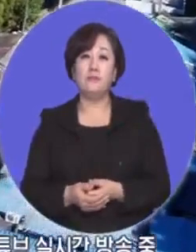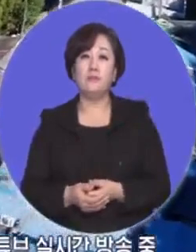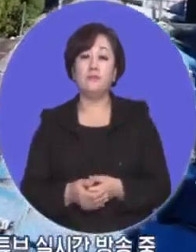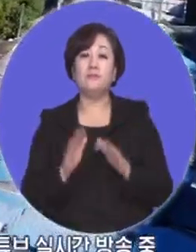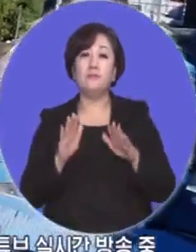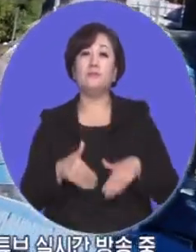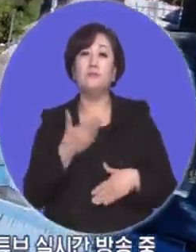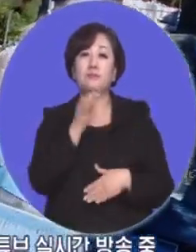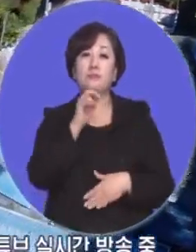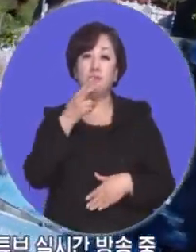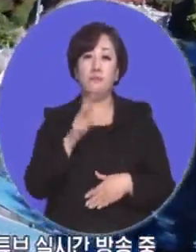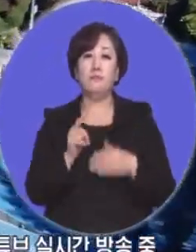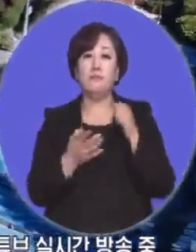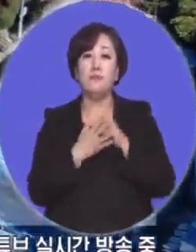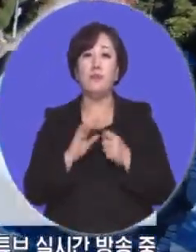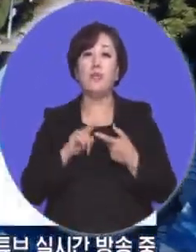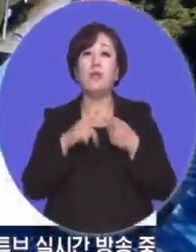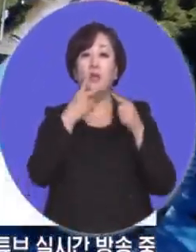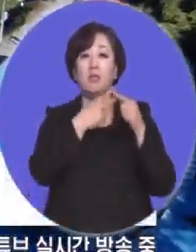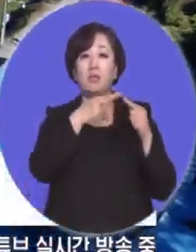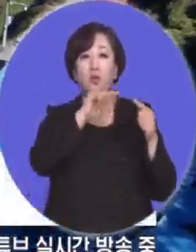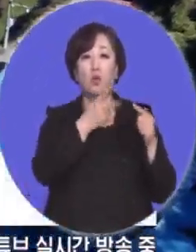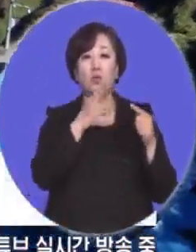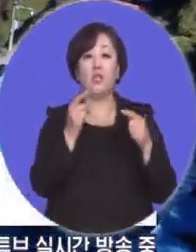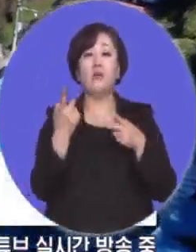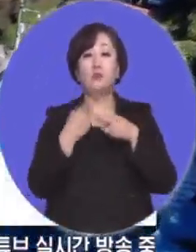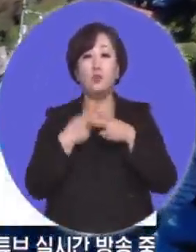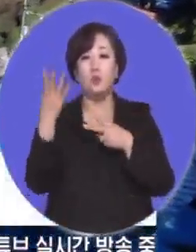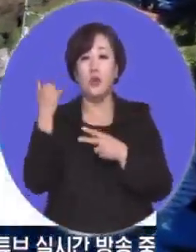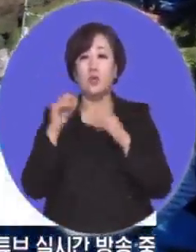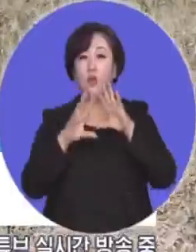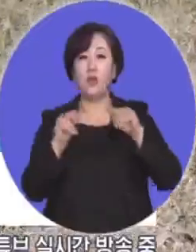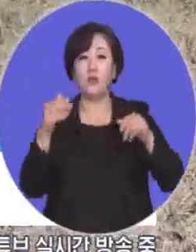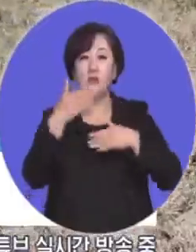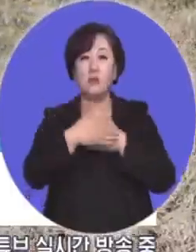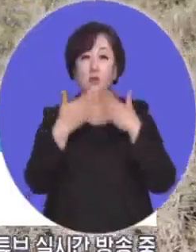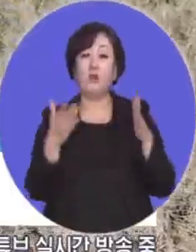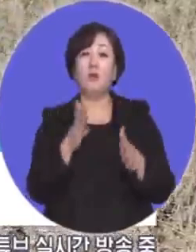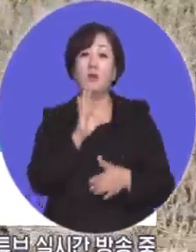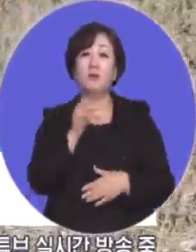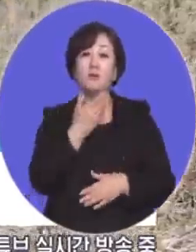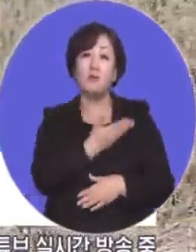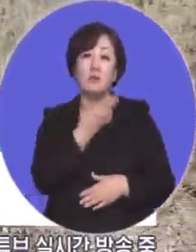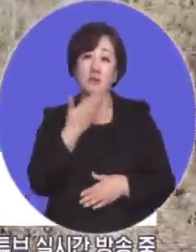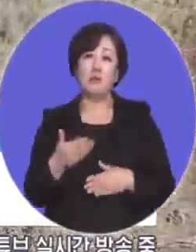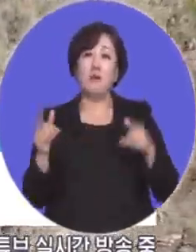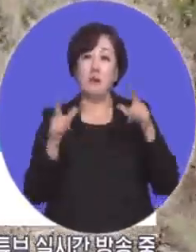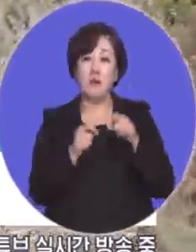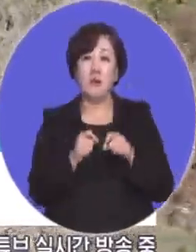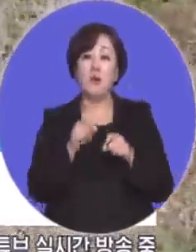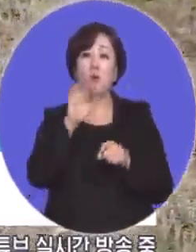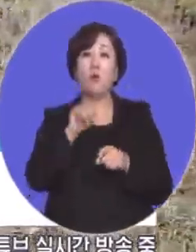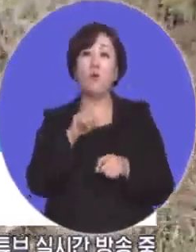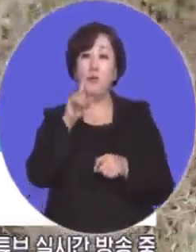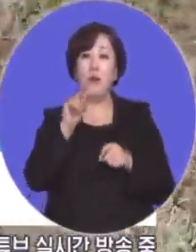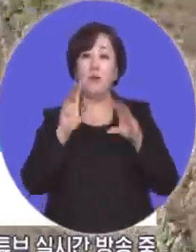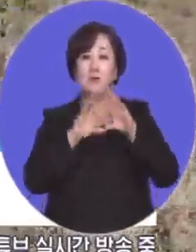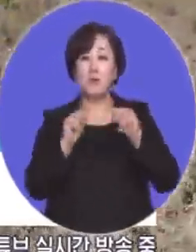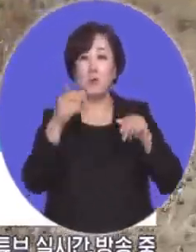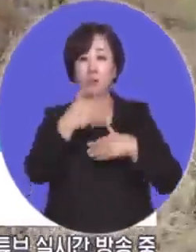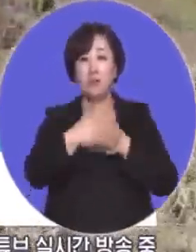남구야음동 제 2 도산초등학교 예정 부지입니다 여천천 인근인 이곳은 만제곱미터 가량의